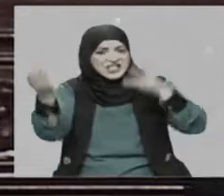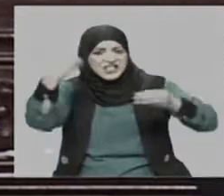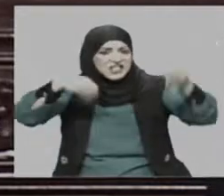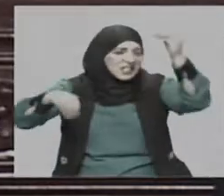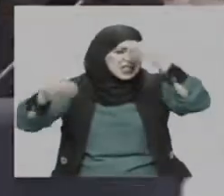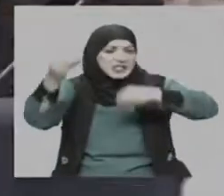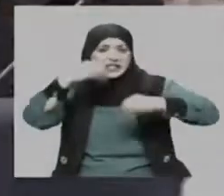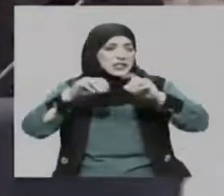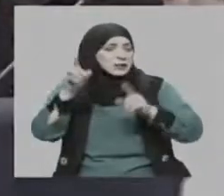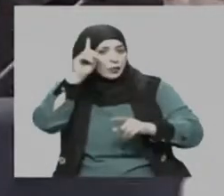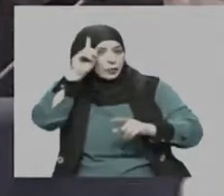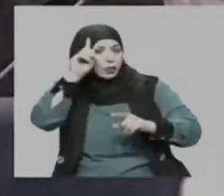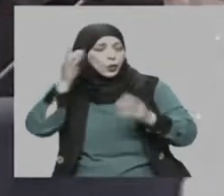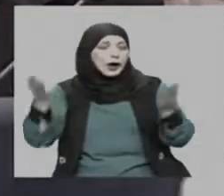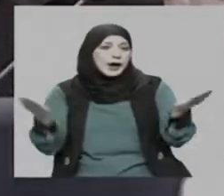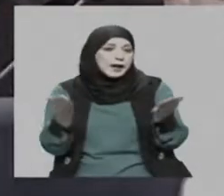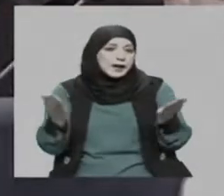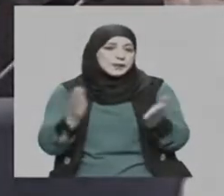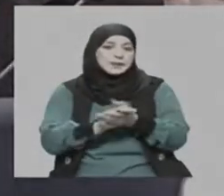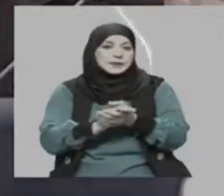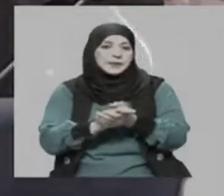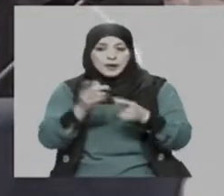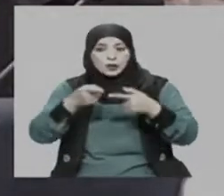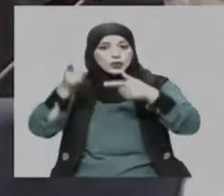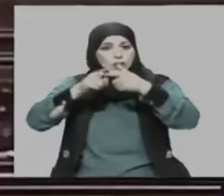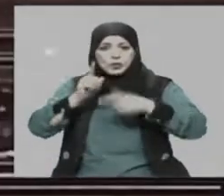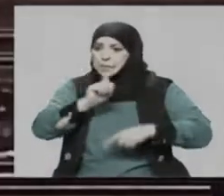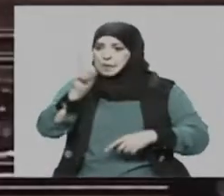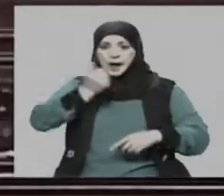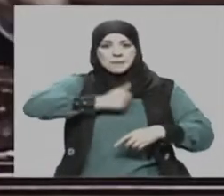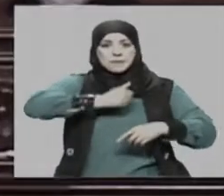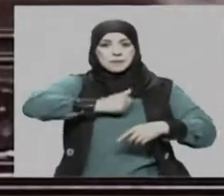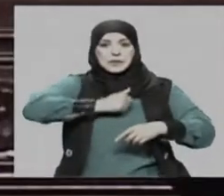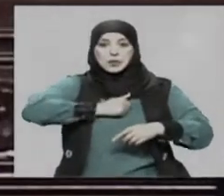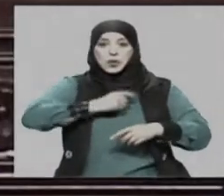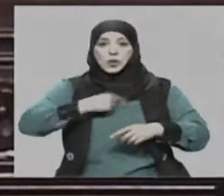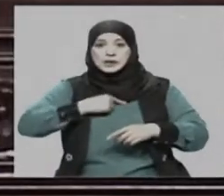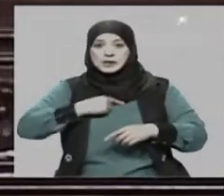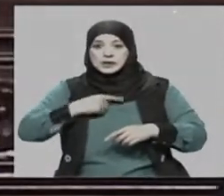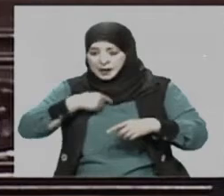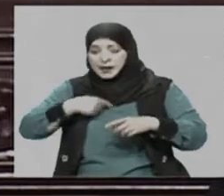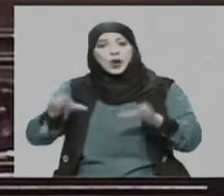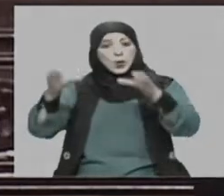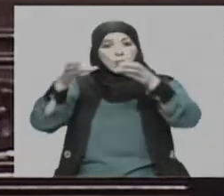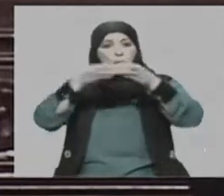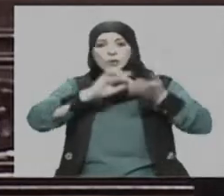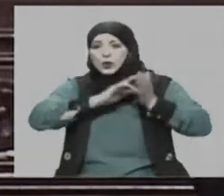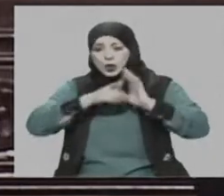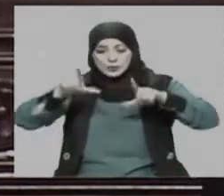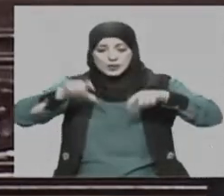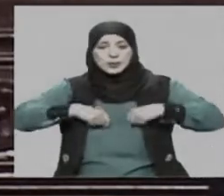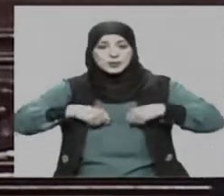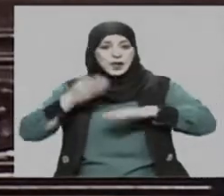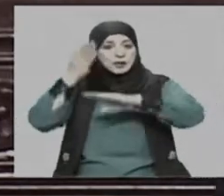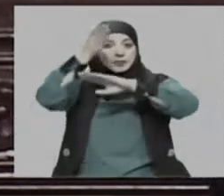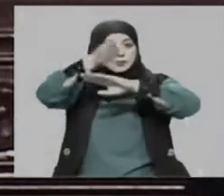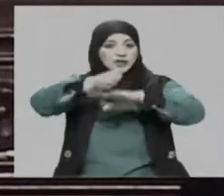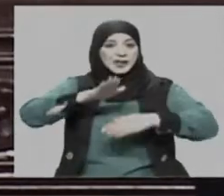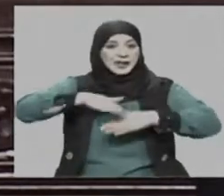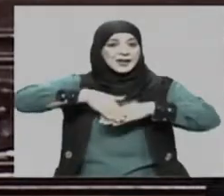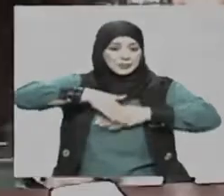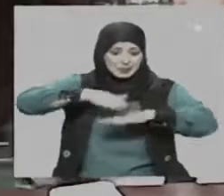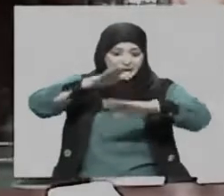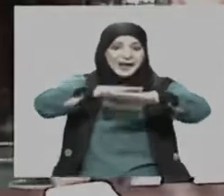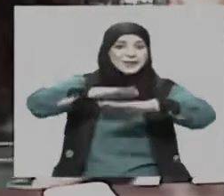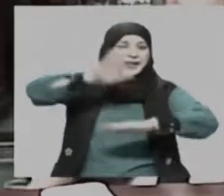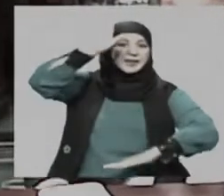ثاني حاجة ومش وحدي أنا عملت، أنا وكل الطاقم الحكومي هذايا مشينا نهار اللي أدينا اليمين كلنا